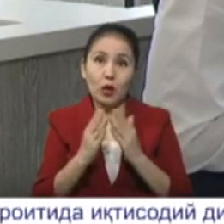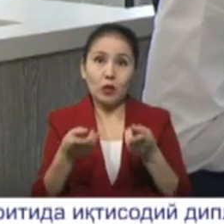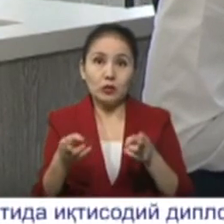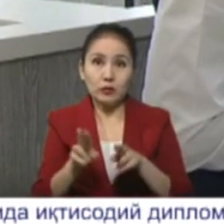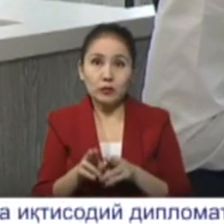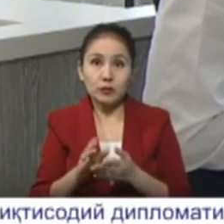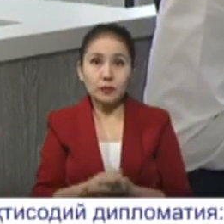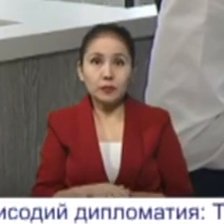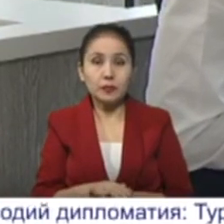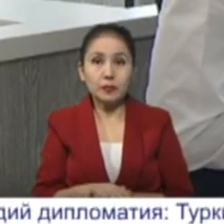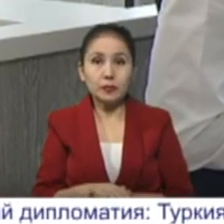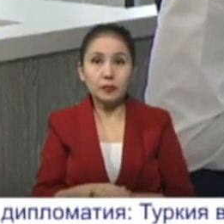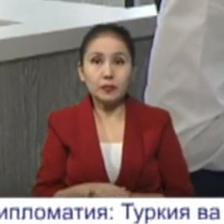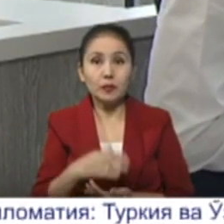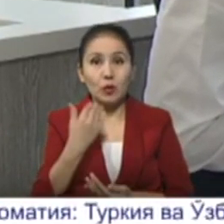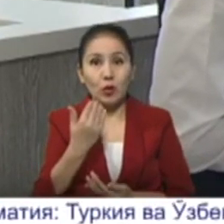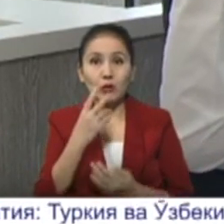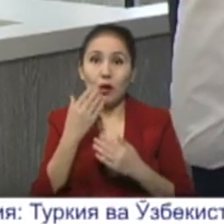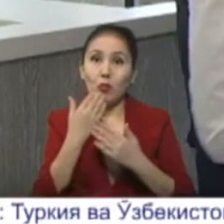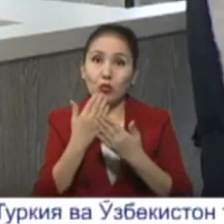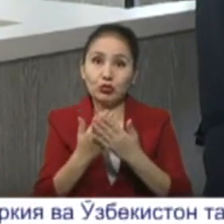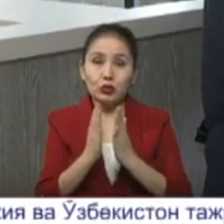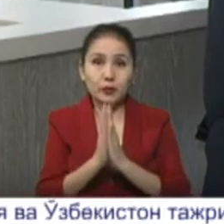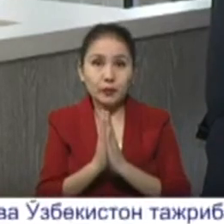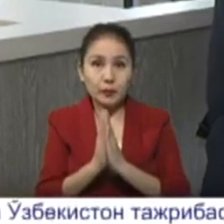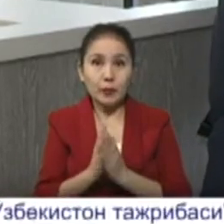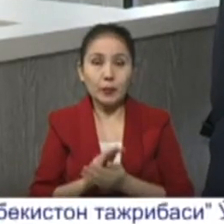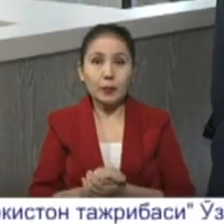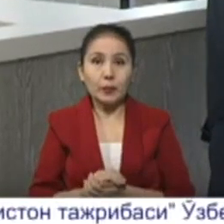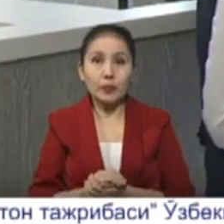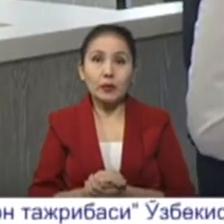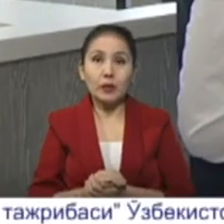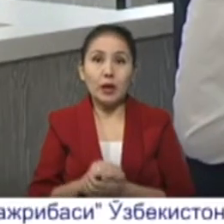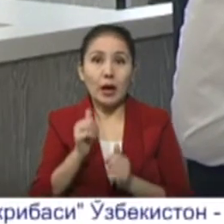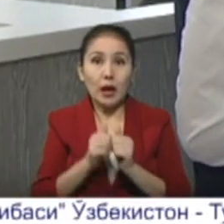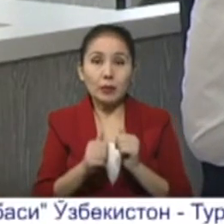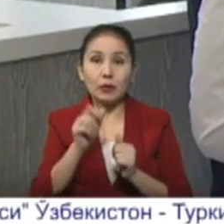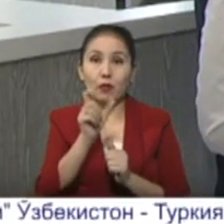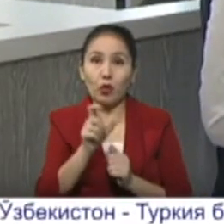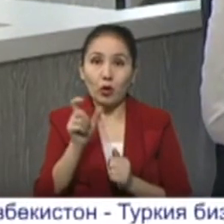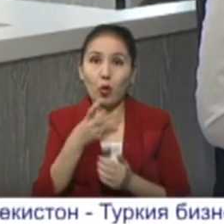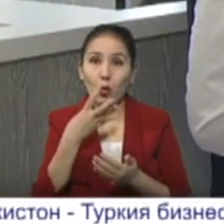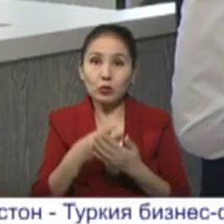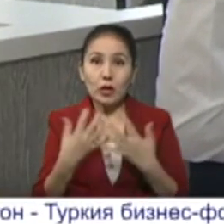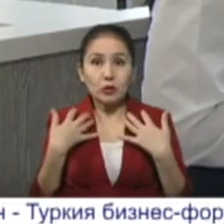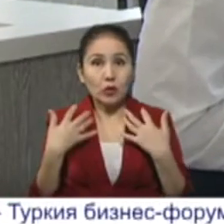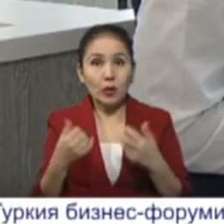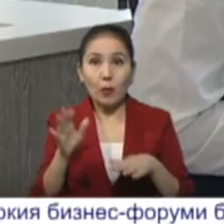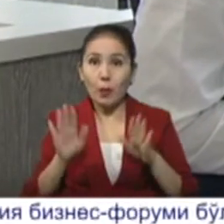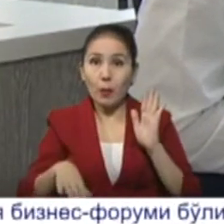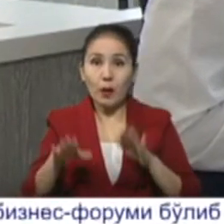қолишлигини. Ularga murojaat qilib qolardik. Har bir klinika bilan ishlashdimi? Har bir fuqarolarimiz o'zlarini sog'lig'iga